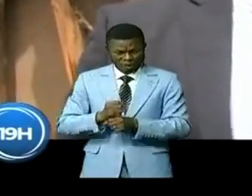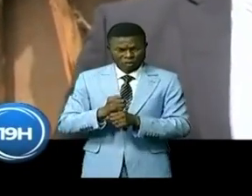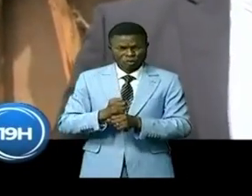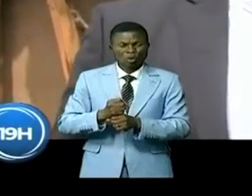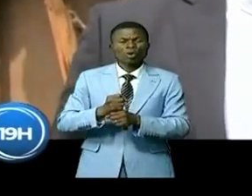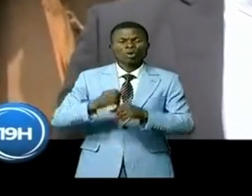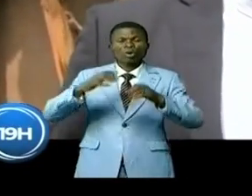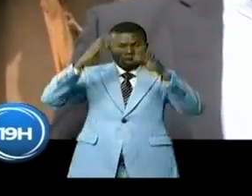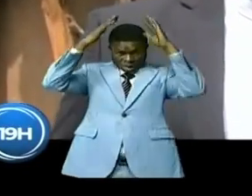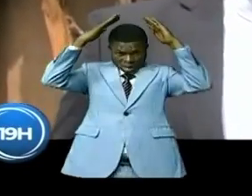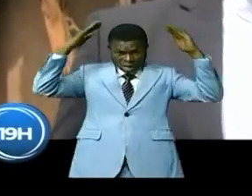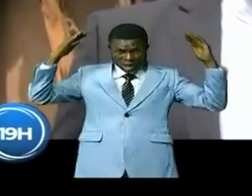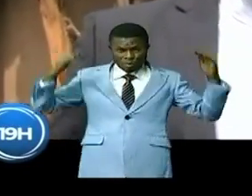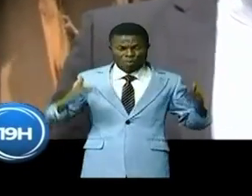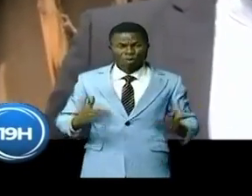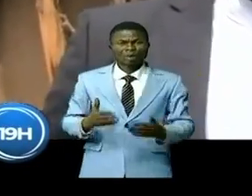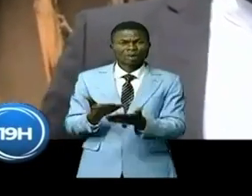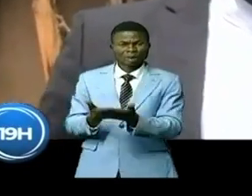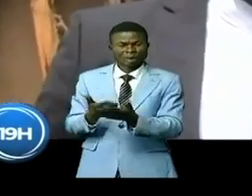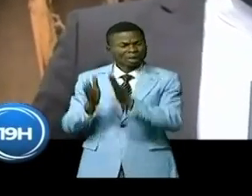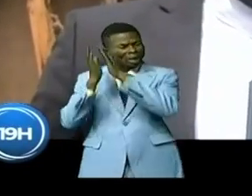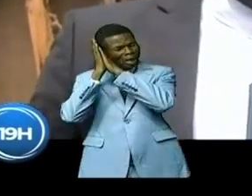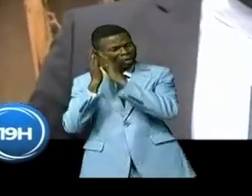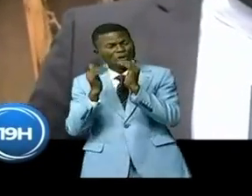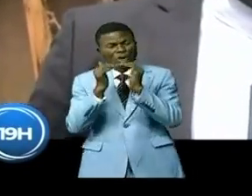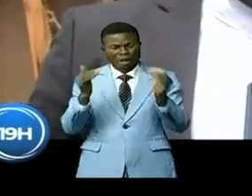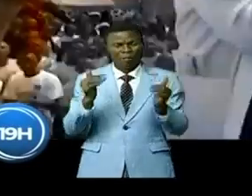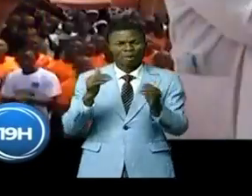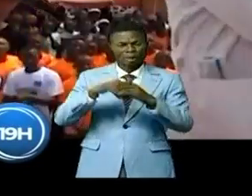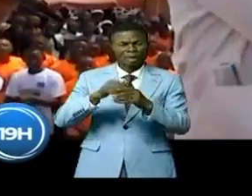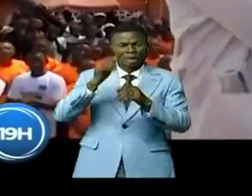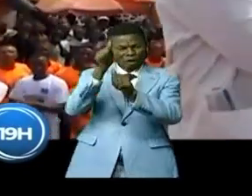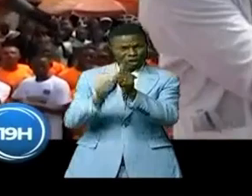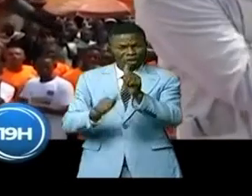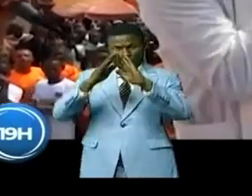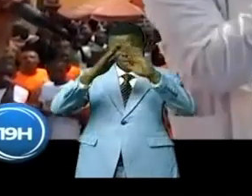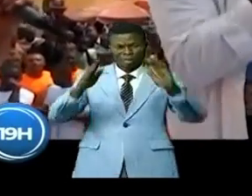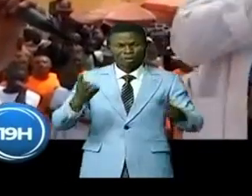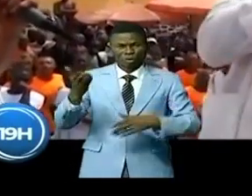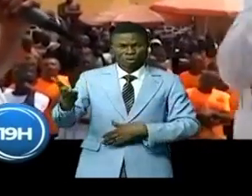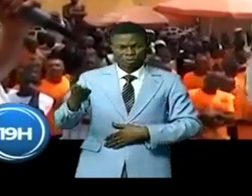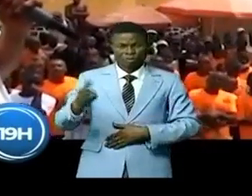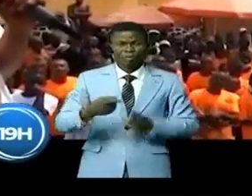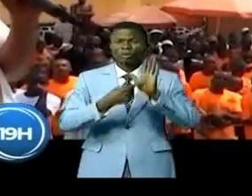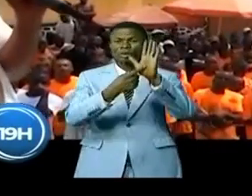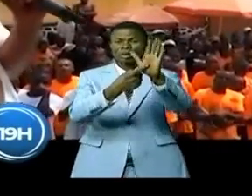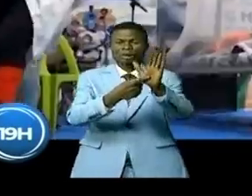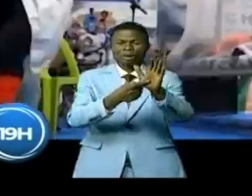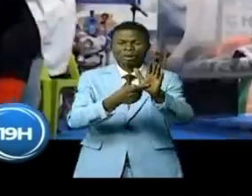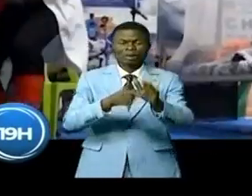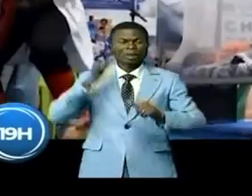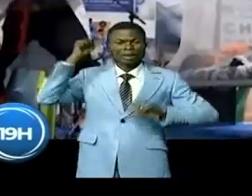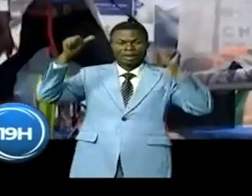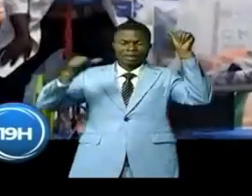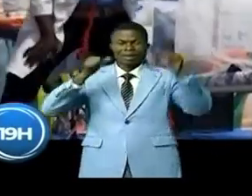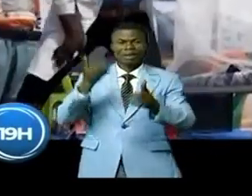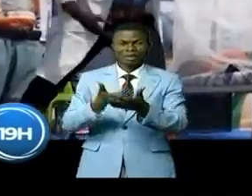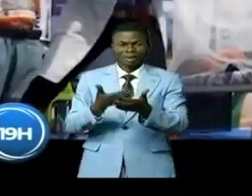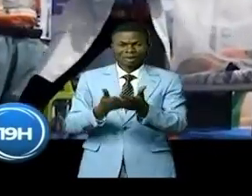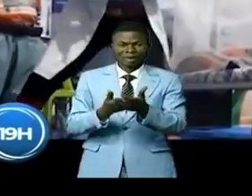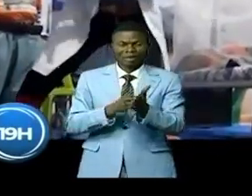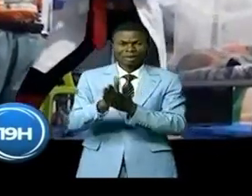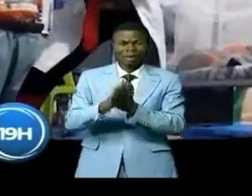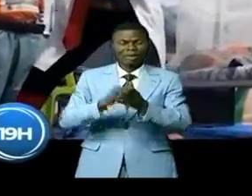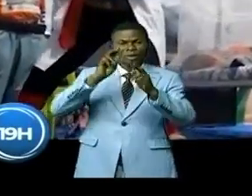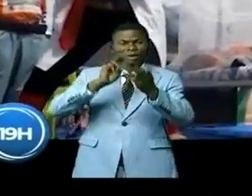de moustiquaires imprégnés d'insecticides à longue durée. Il s'en est suivi la présentation d'une scénette de théâtre portant sur